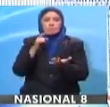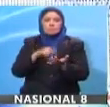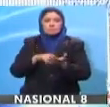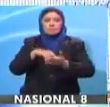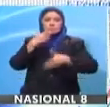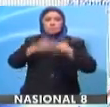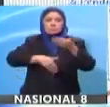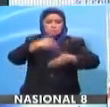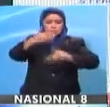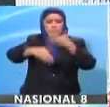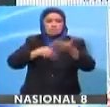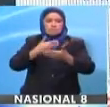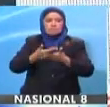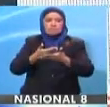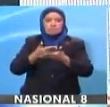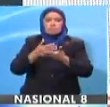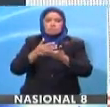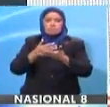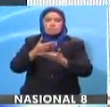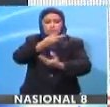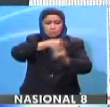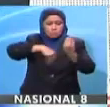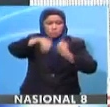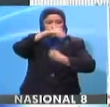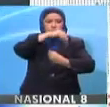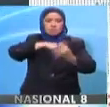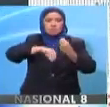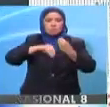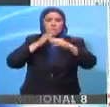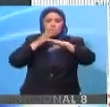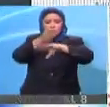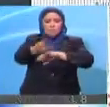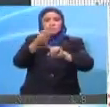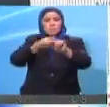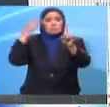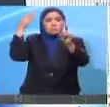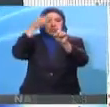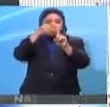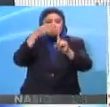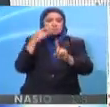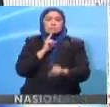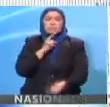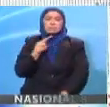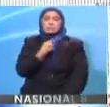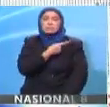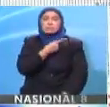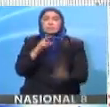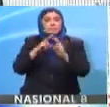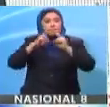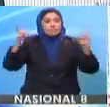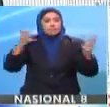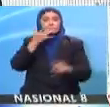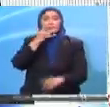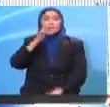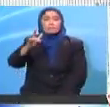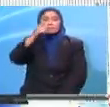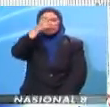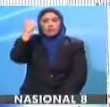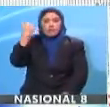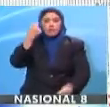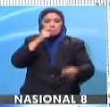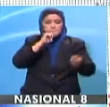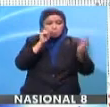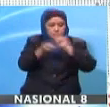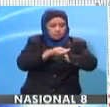very well y melebihi pada sasaran kita dan kita very Lucky kerate dan